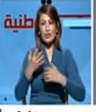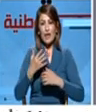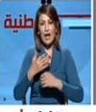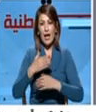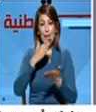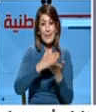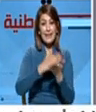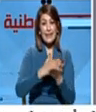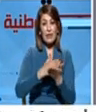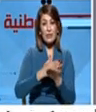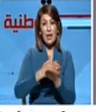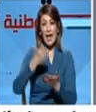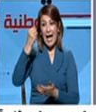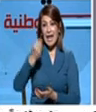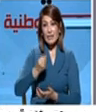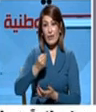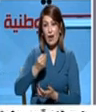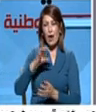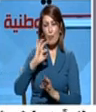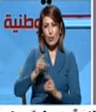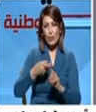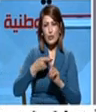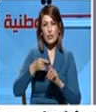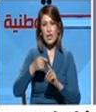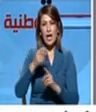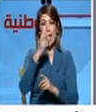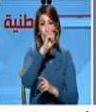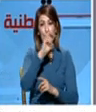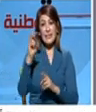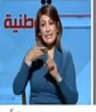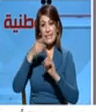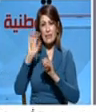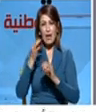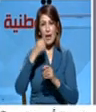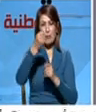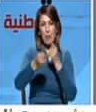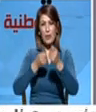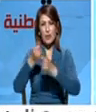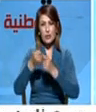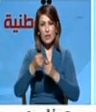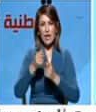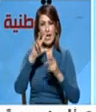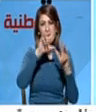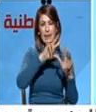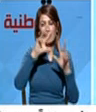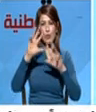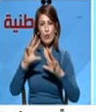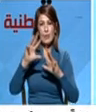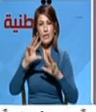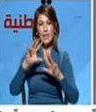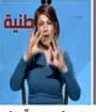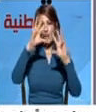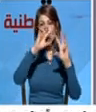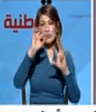العلاج الاصفر مائتين دينار انتفعت منهم الى حد الان ثلاثمائه وثمانين الف ومائتين وسبعين عائله